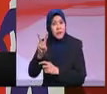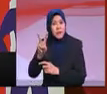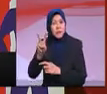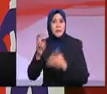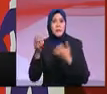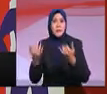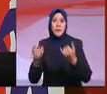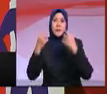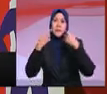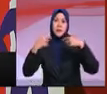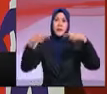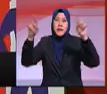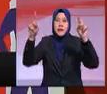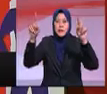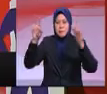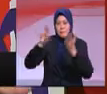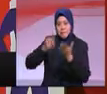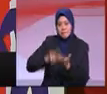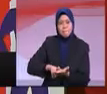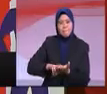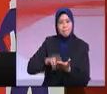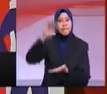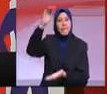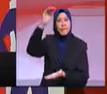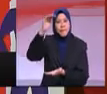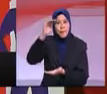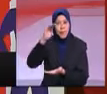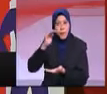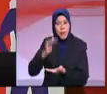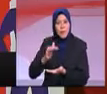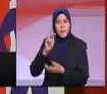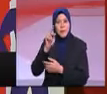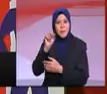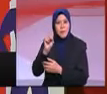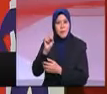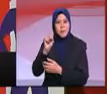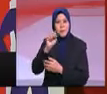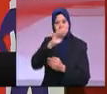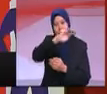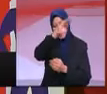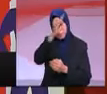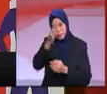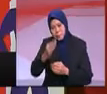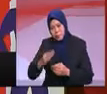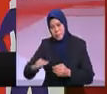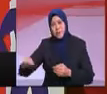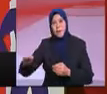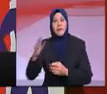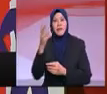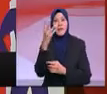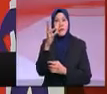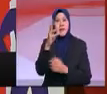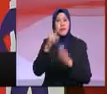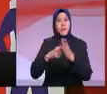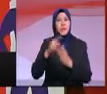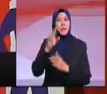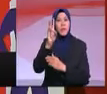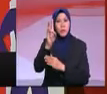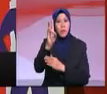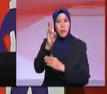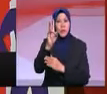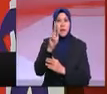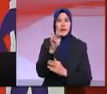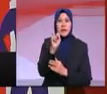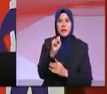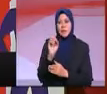iaitu kita berjaya mencatatkan ataupun mengurangkan kes, meratakan lengkuk sampai 16 Julai. Kes